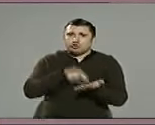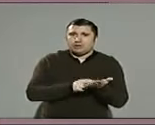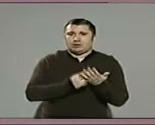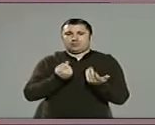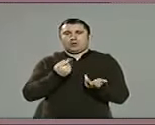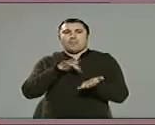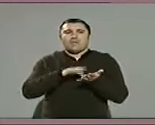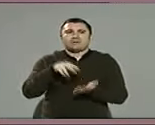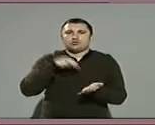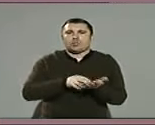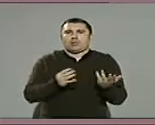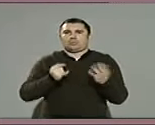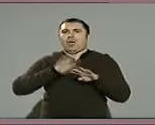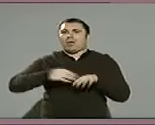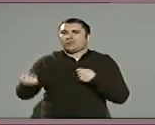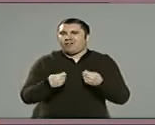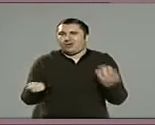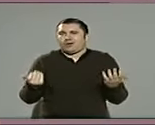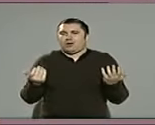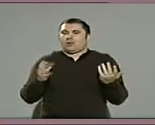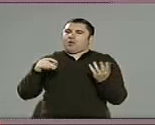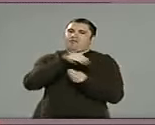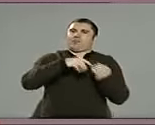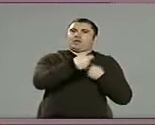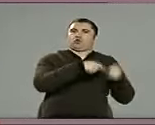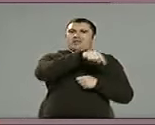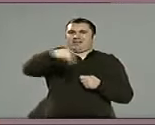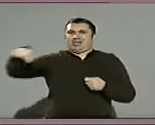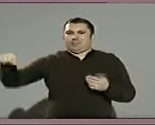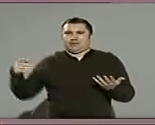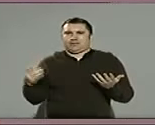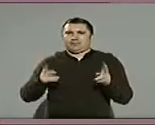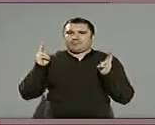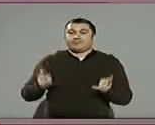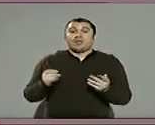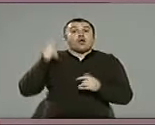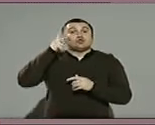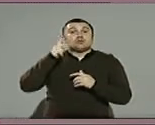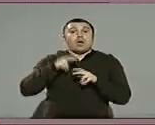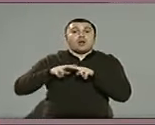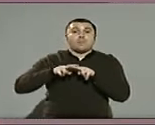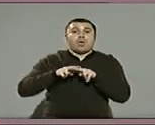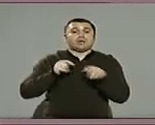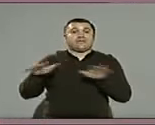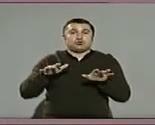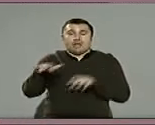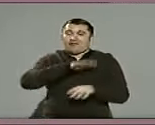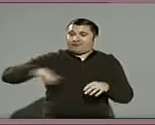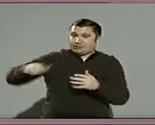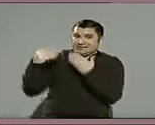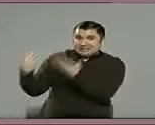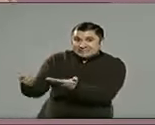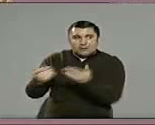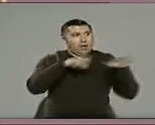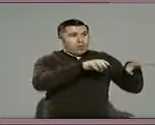Handwerker, für die Familienunternehmen. Das ist die soziale Marktwirtschaft, ist nicht die, die sich die Finanzmärkte und Banken